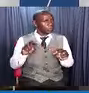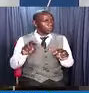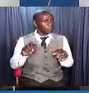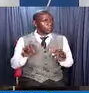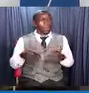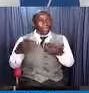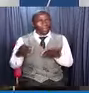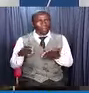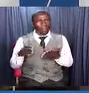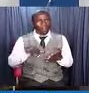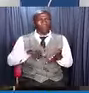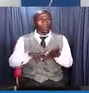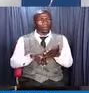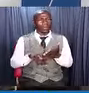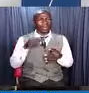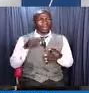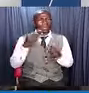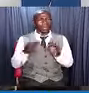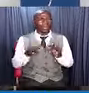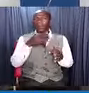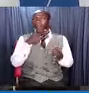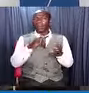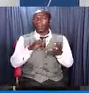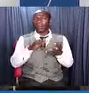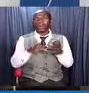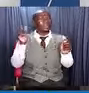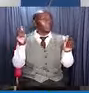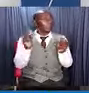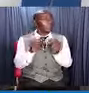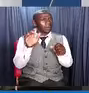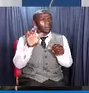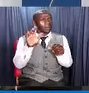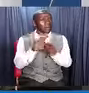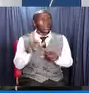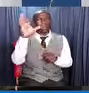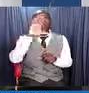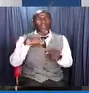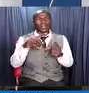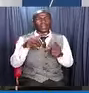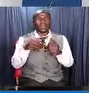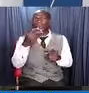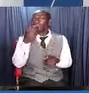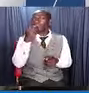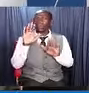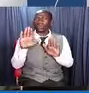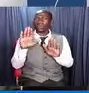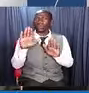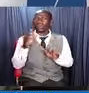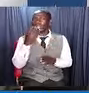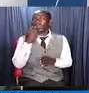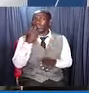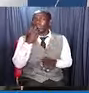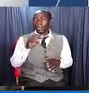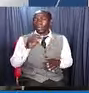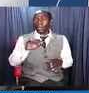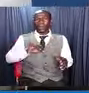understanding to give lakini her lakini wewe mume ujapojaa uchungu. But when you're bitter as a husband. Hata ukose kula. And you stop eating. Yeye ndiye akose